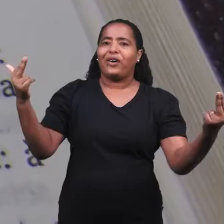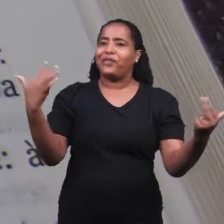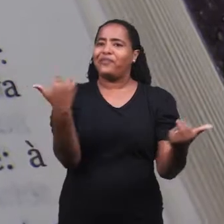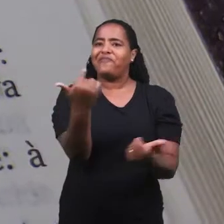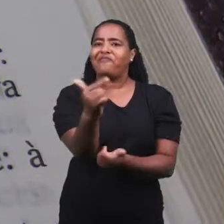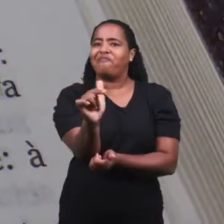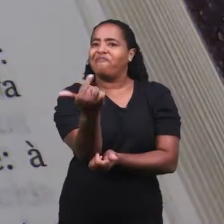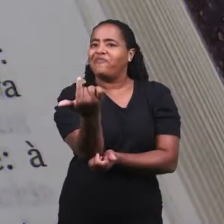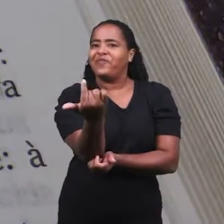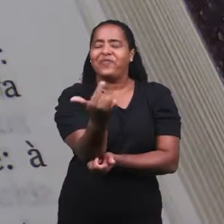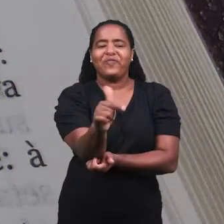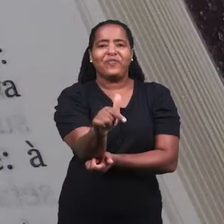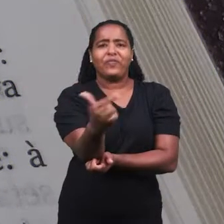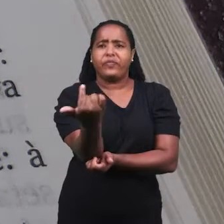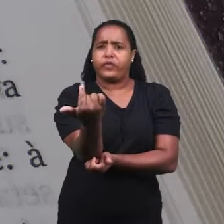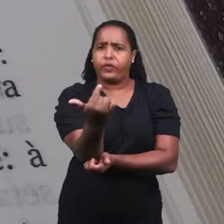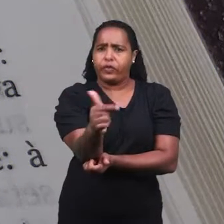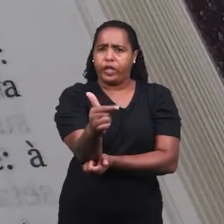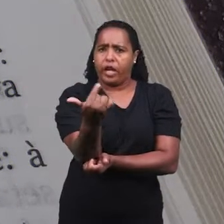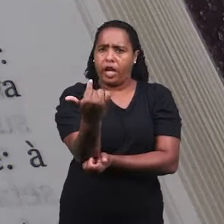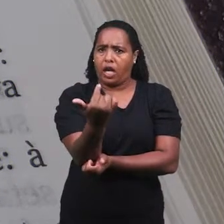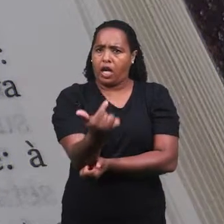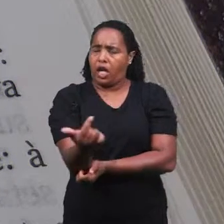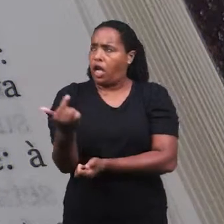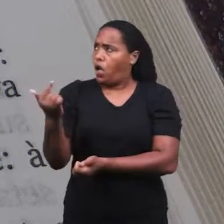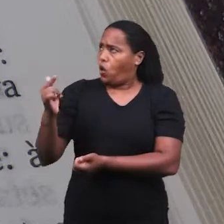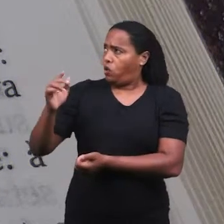Нет подобного тебе.